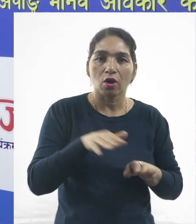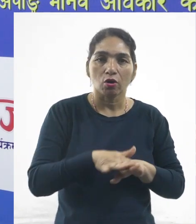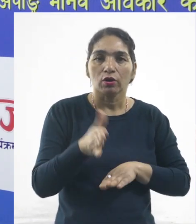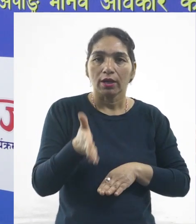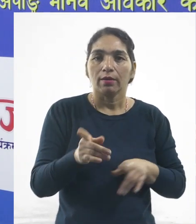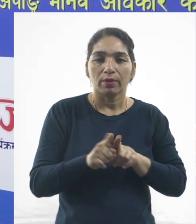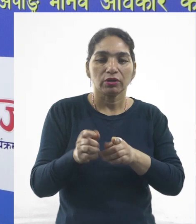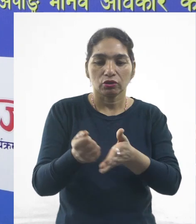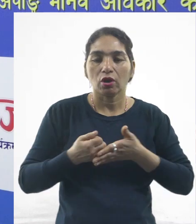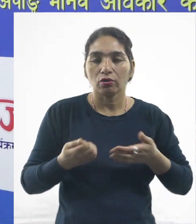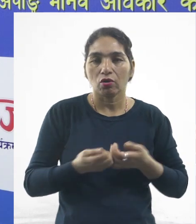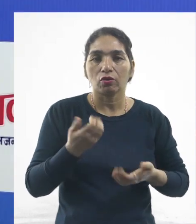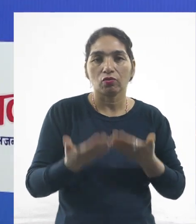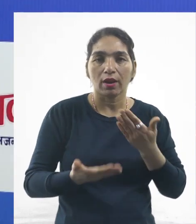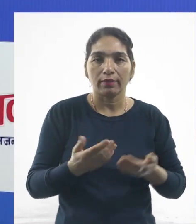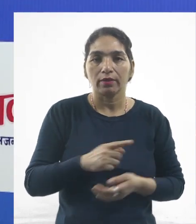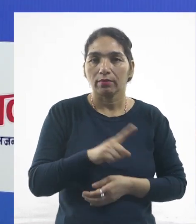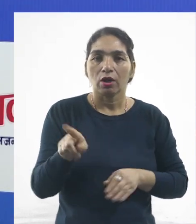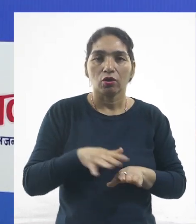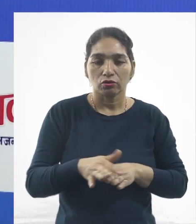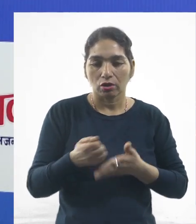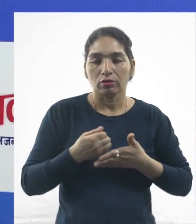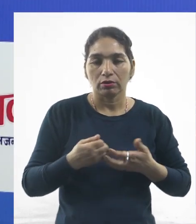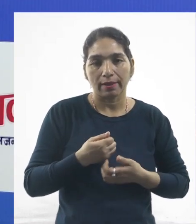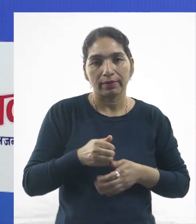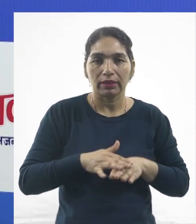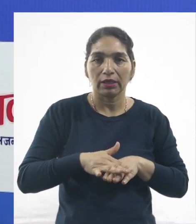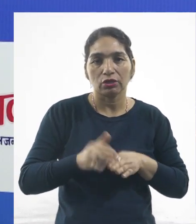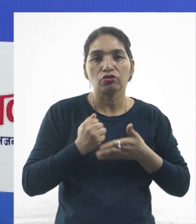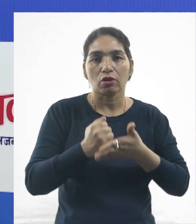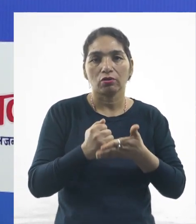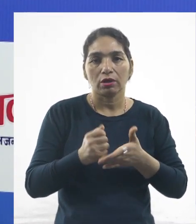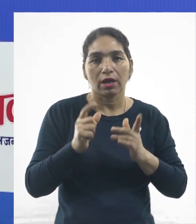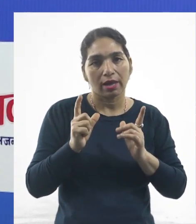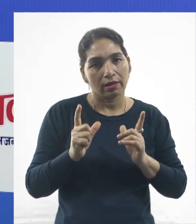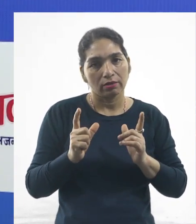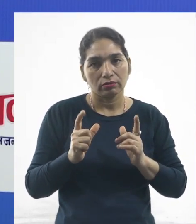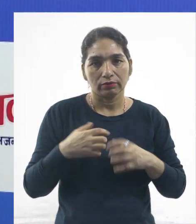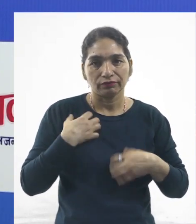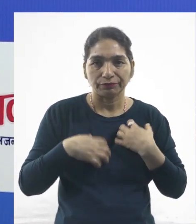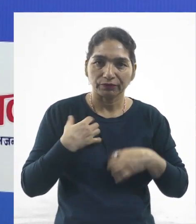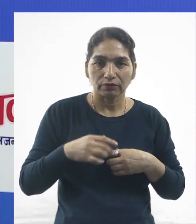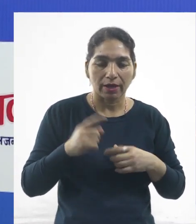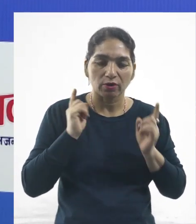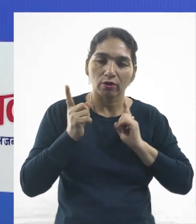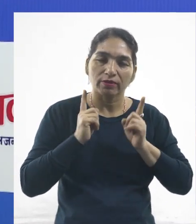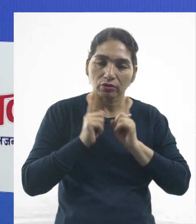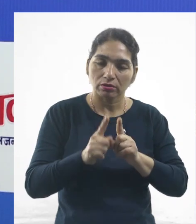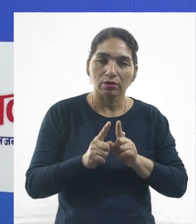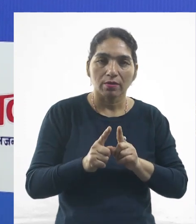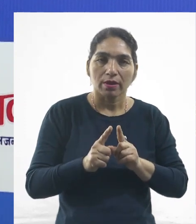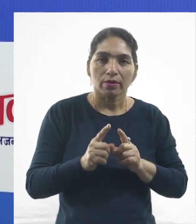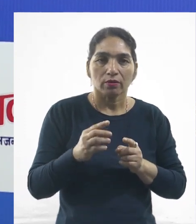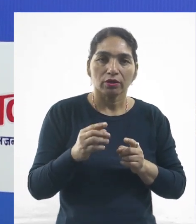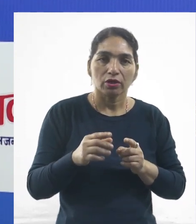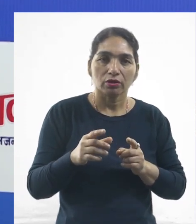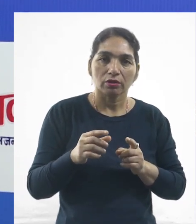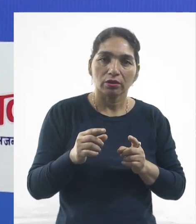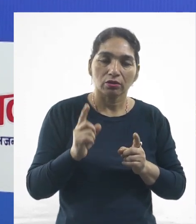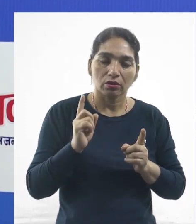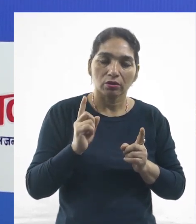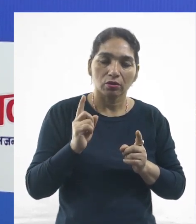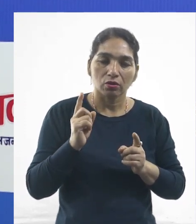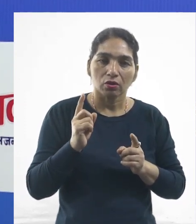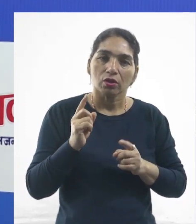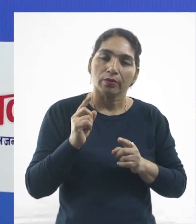गरिदिनु पऱ्यो कति राम्रो हजुरहरूले सहयोग गरिदिनु हामी एकदम सहयोग गर्न आतुर छौँ यो नगरपालिकाको मात्रै होइन हामी जस्तो सङ्घ संस्था गोकर्णेश्वर नगरपालिकाभित्रको सङ्घ